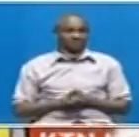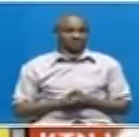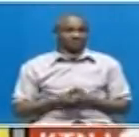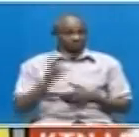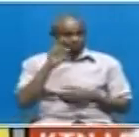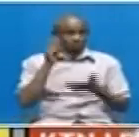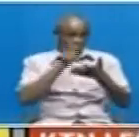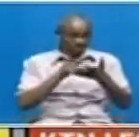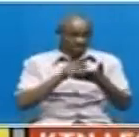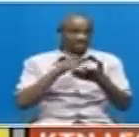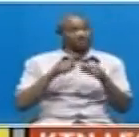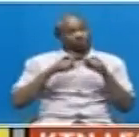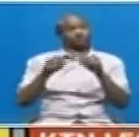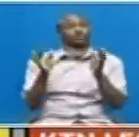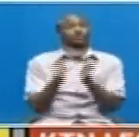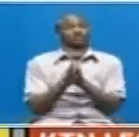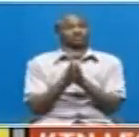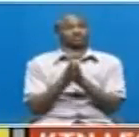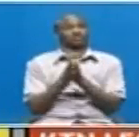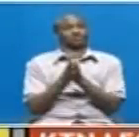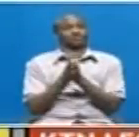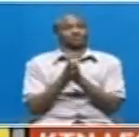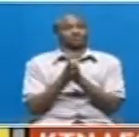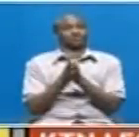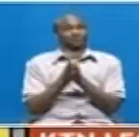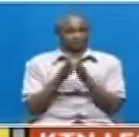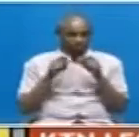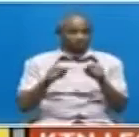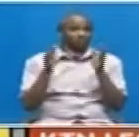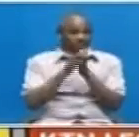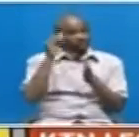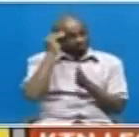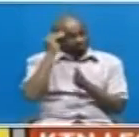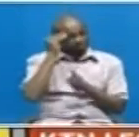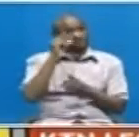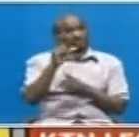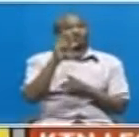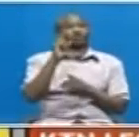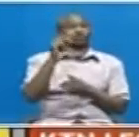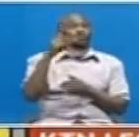kuandika, ambayo tunaendelea na sasa masomo yetu ya duksi.